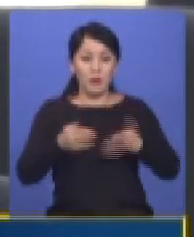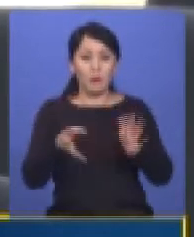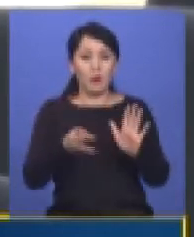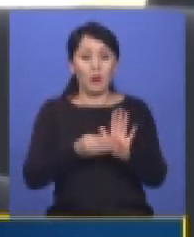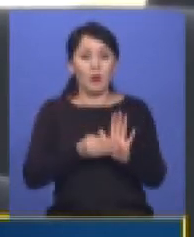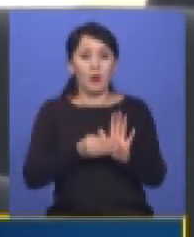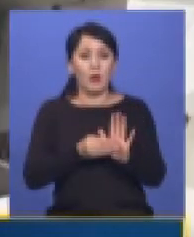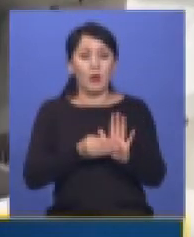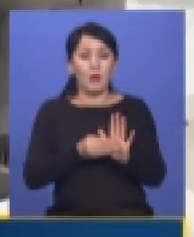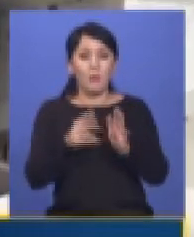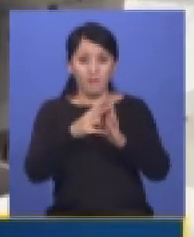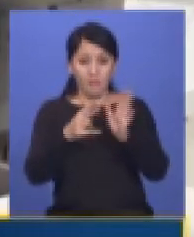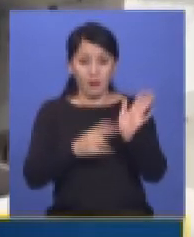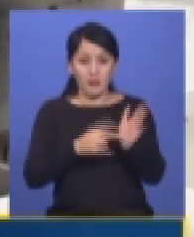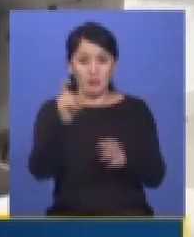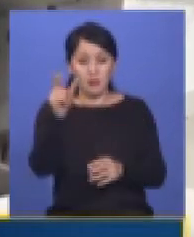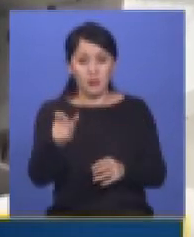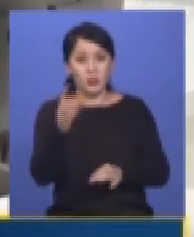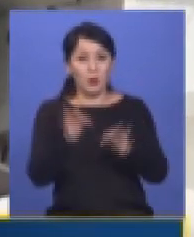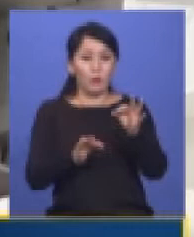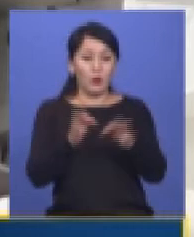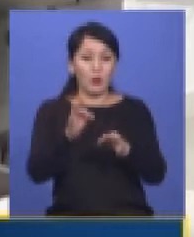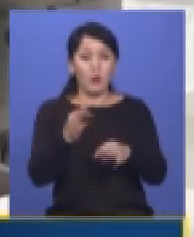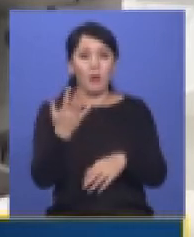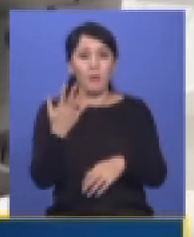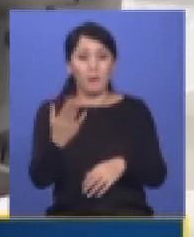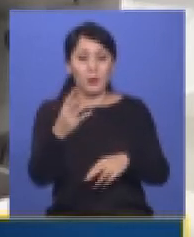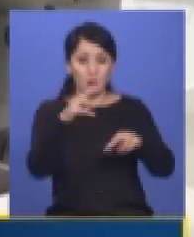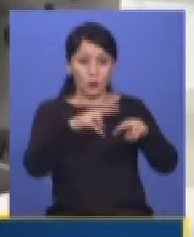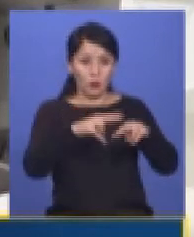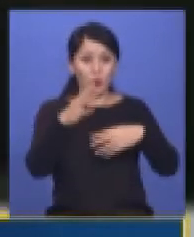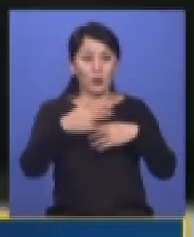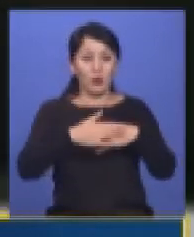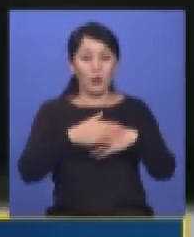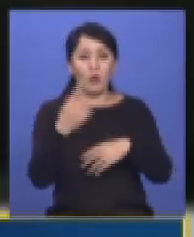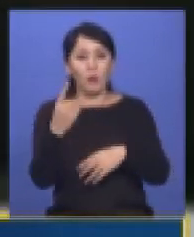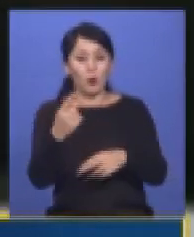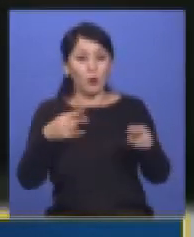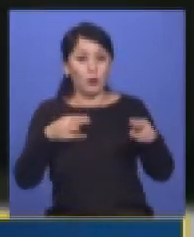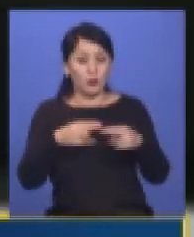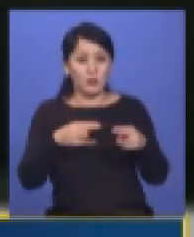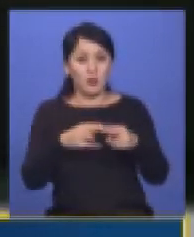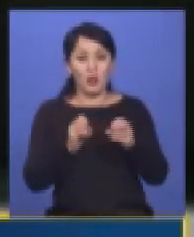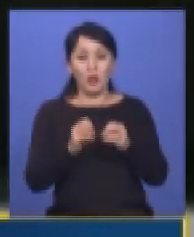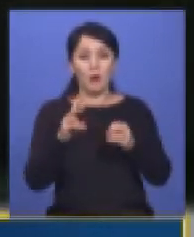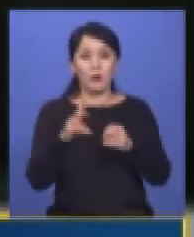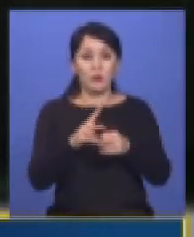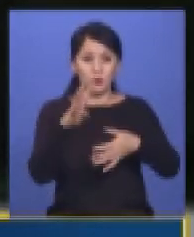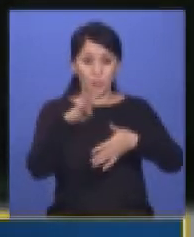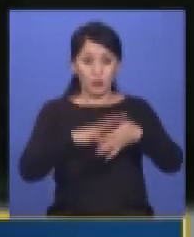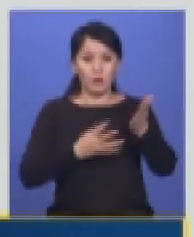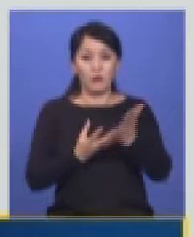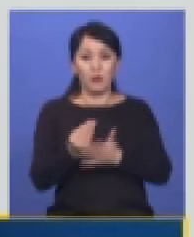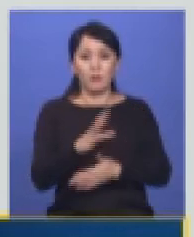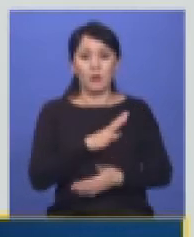сыбайлас жемқорлық үшін 18 адам сотталды. Оның ішінде 5-еуі бас бостандығынан айырылды. Біреуіне шектеу шарасы, 12-сі айыппұл төлейтін